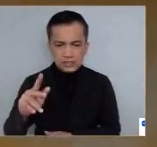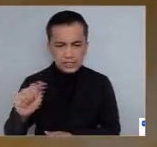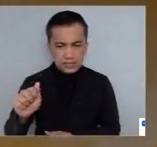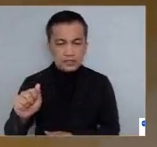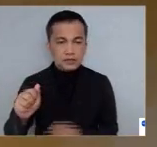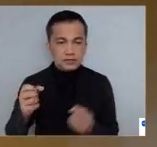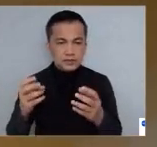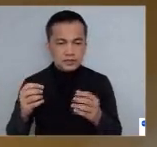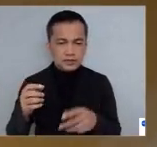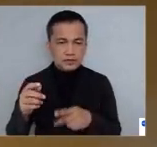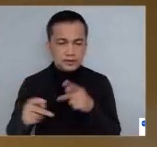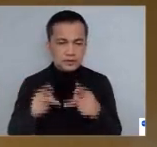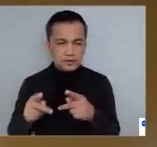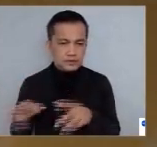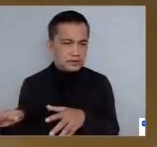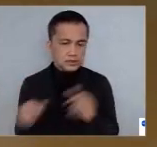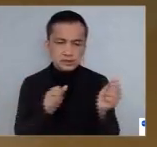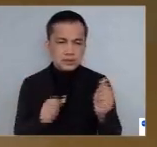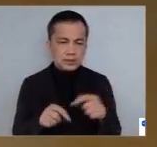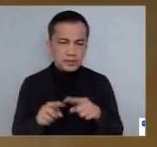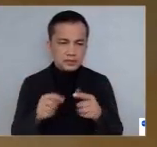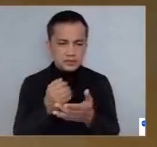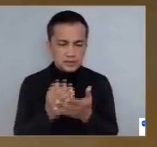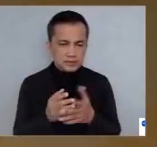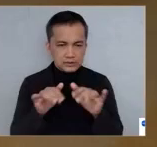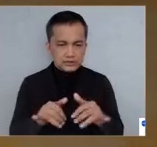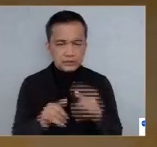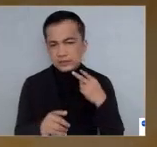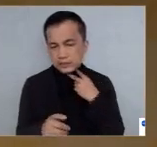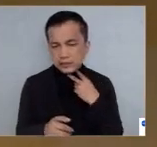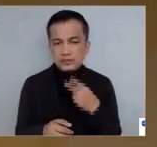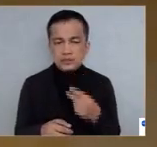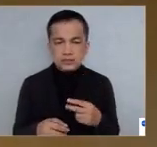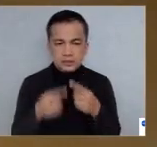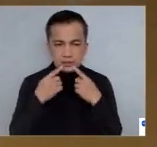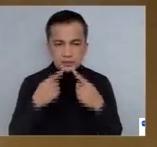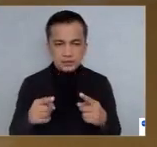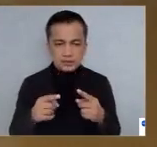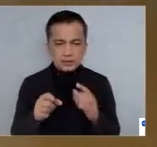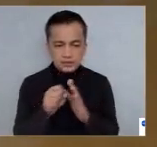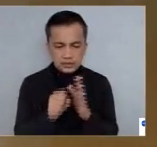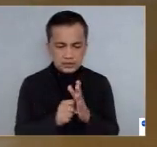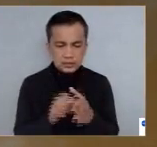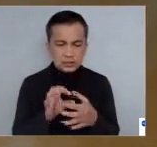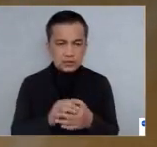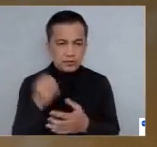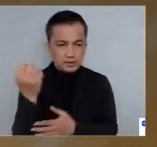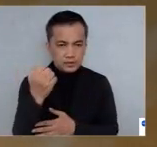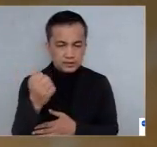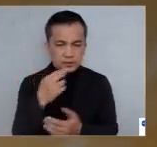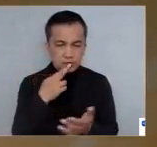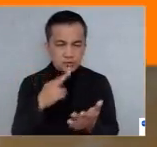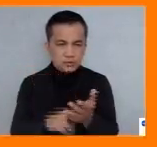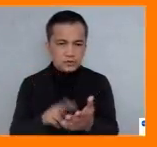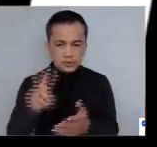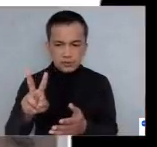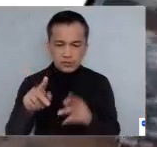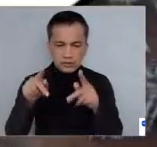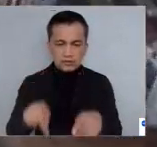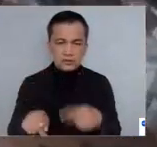inilikas pero may ilan pa ring nananatiling stranded nagdeklara na roon ng State of Emergency matapos mapaulat ng dalawang tao ang